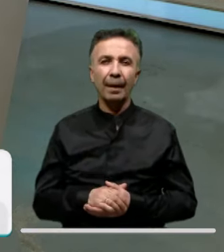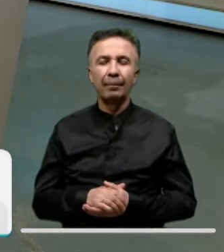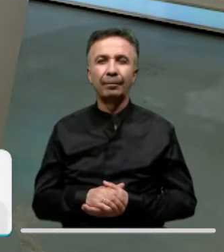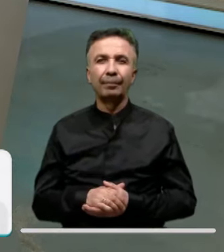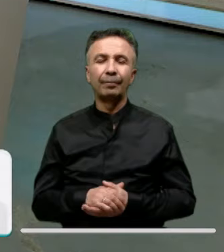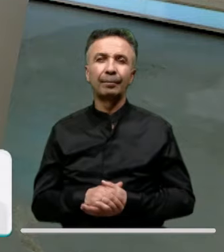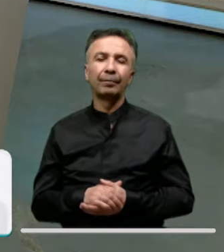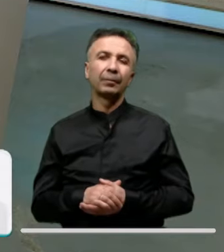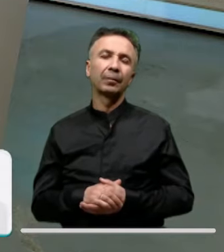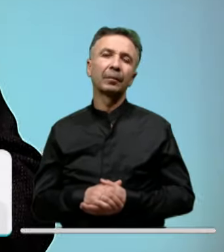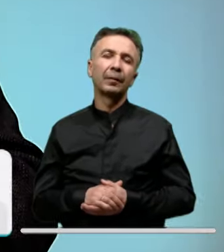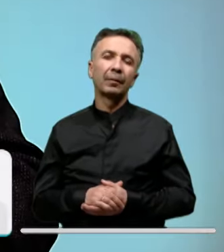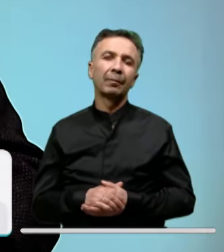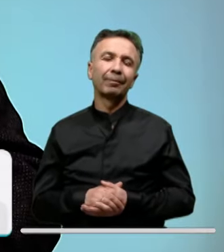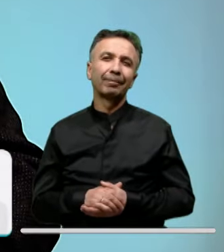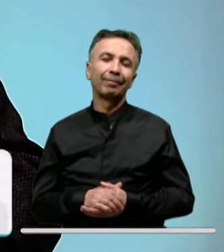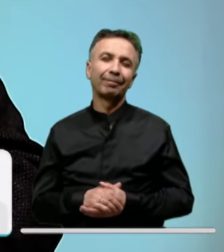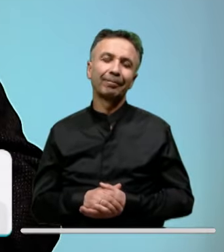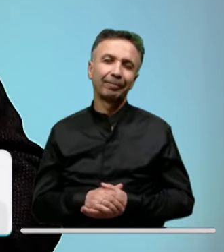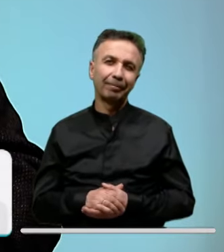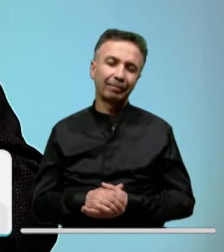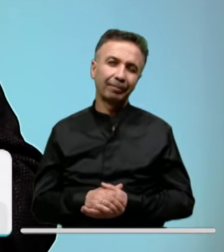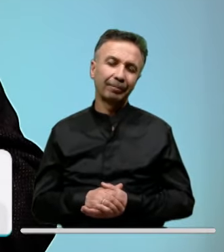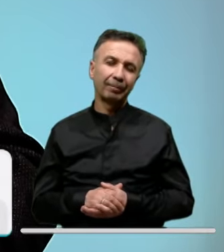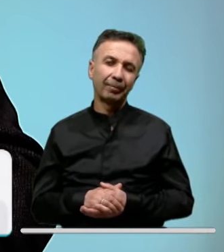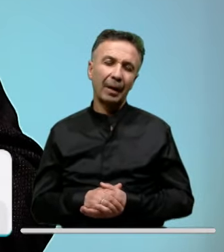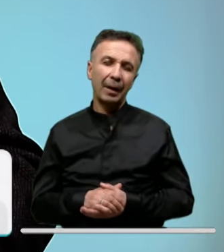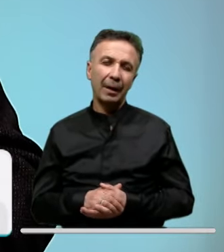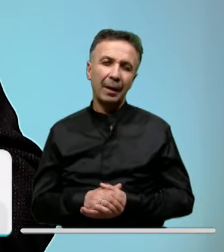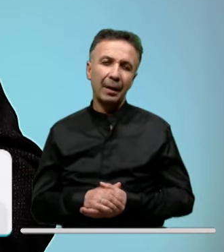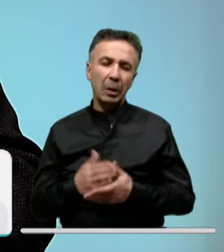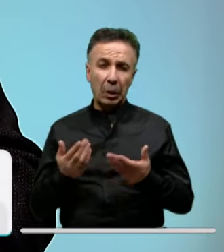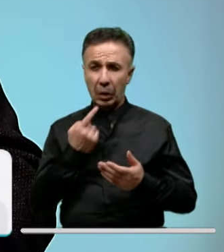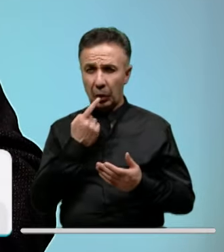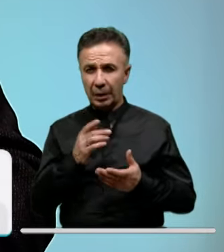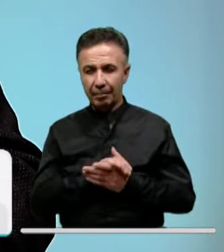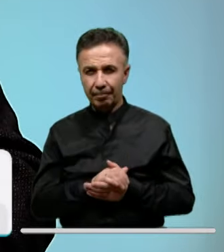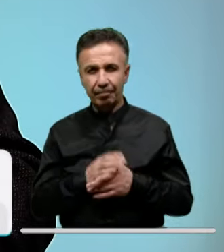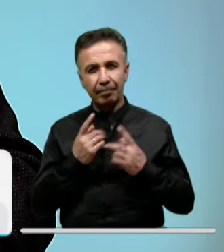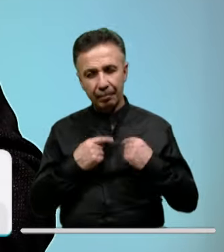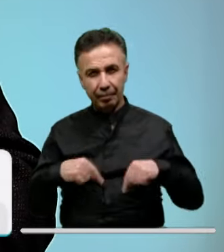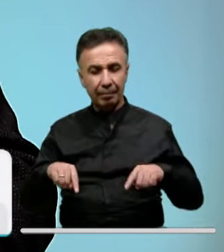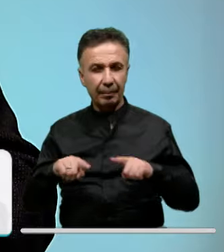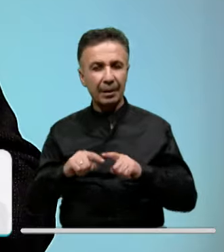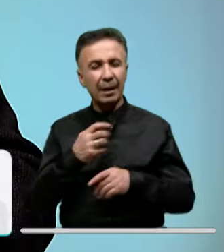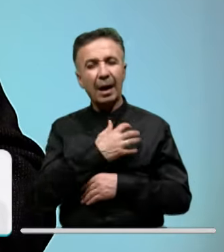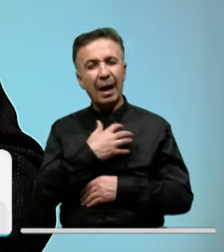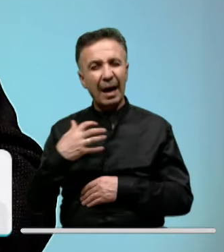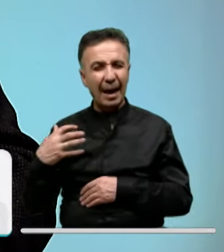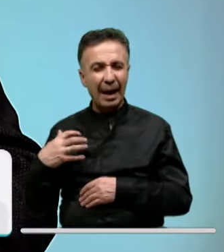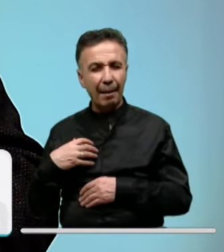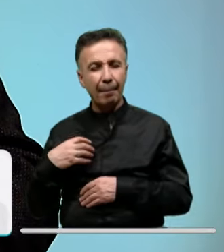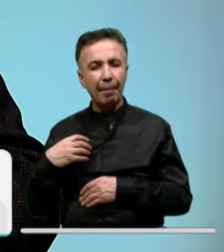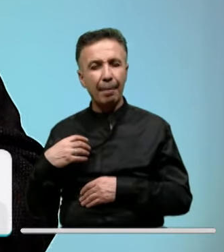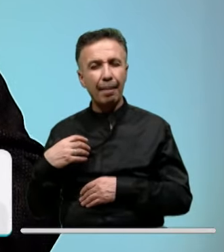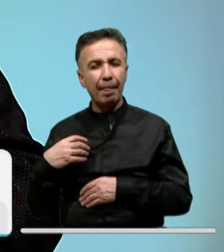ilginç sorular da alıyorum. Mutlaka size de geliyordur yayın programda. Efendim diyor ki biz ne yaptık? Annemin adına.